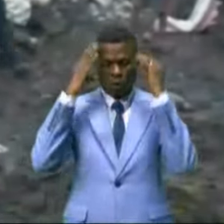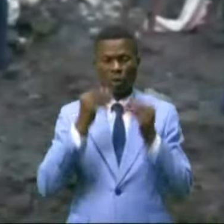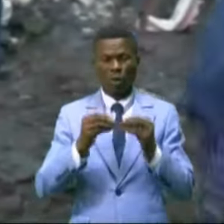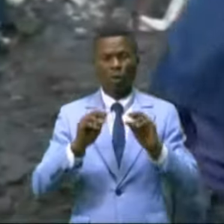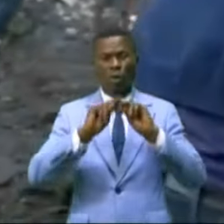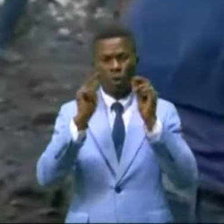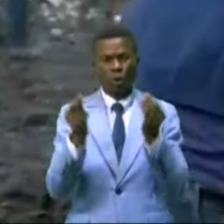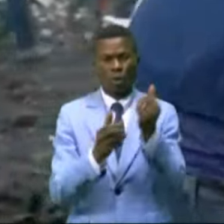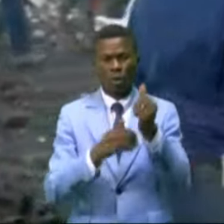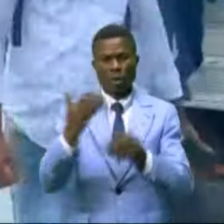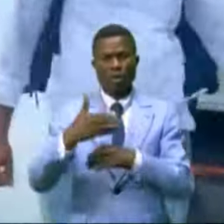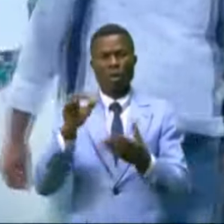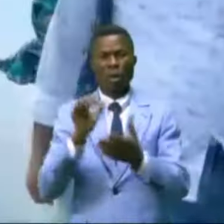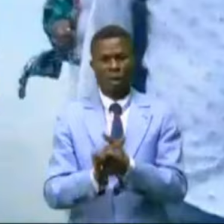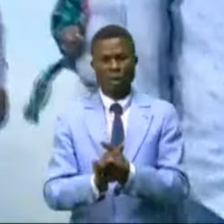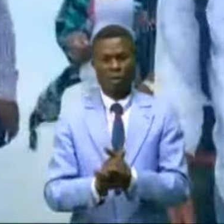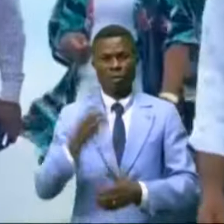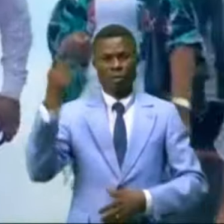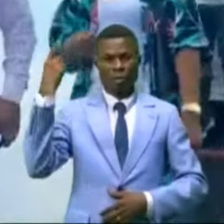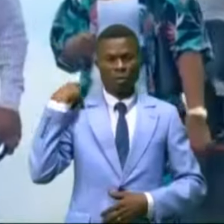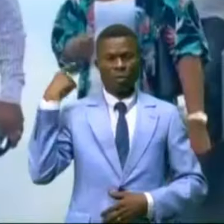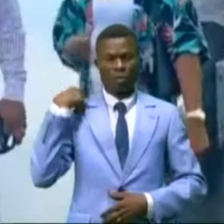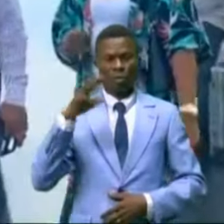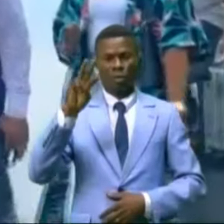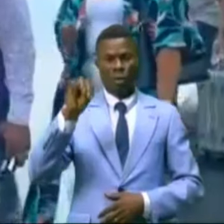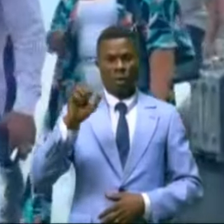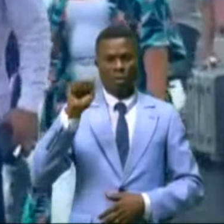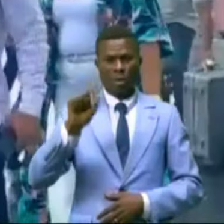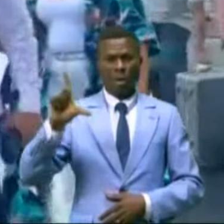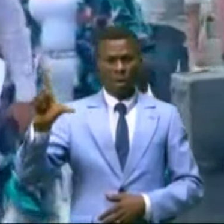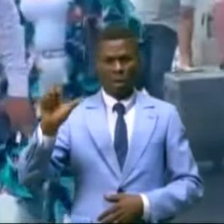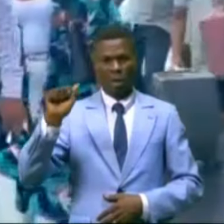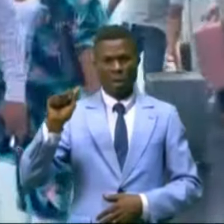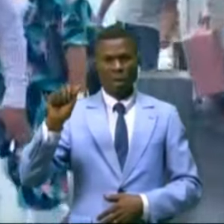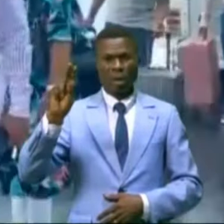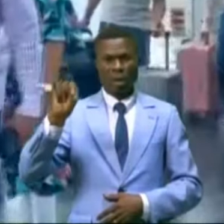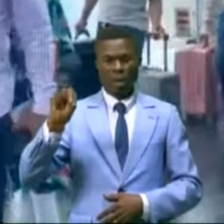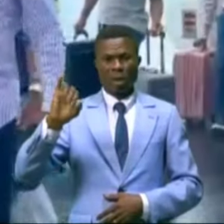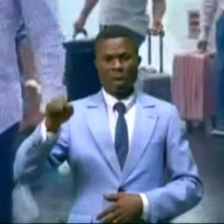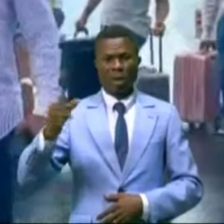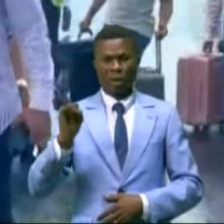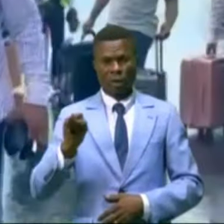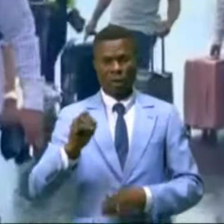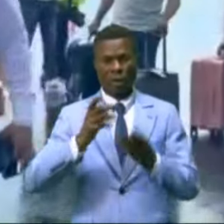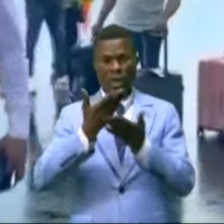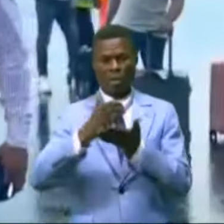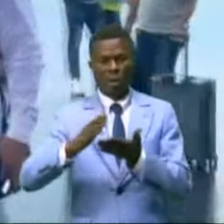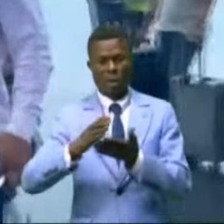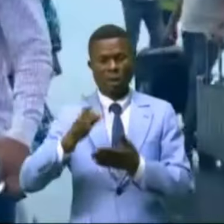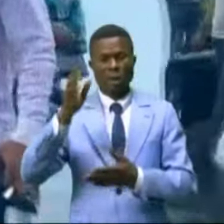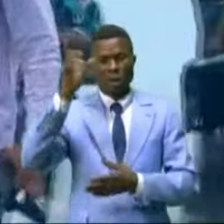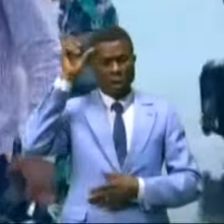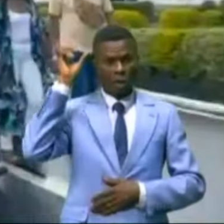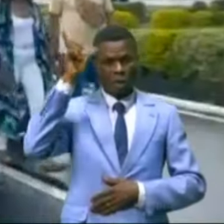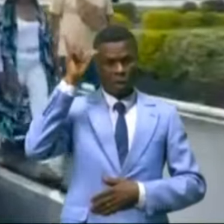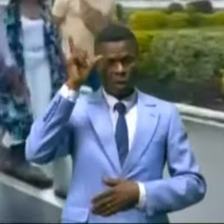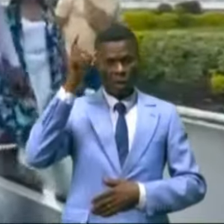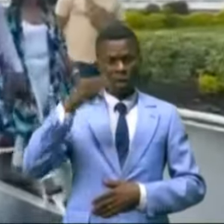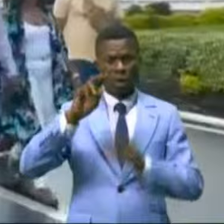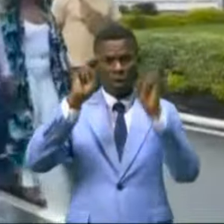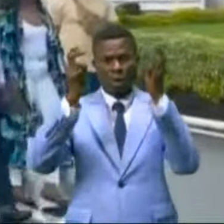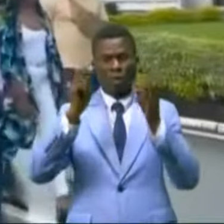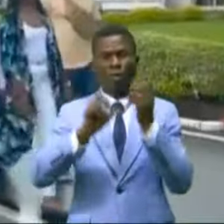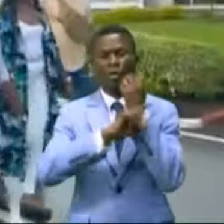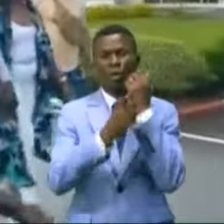équipe au côté de son épouse l'honorable malangi suena est parti de luubumbachi province du okatanga pour la ville de